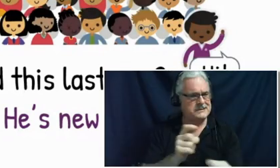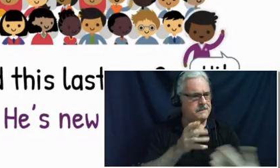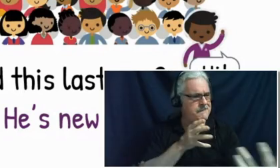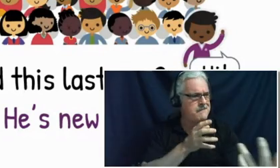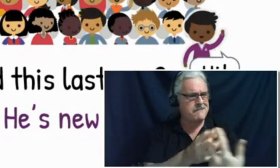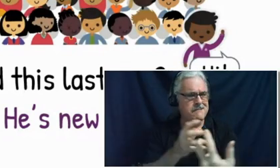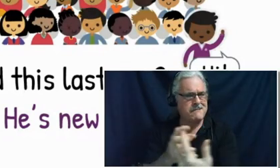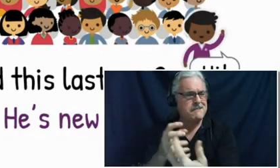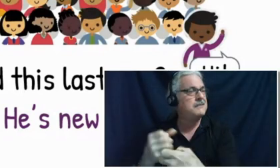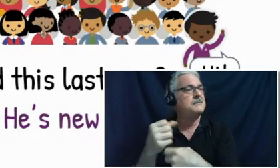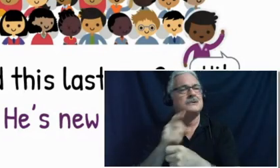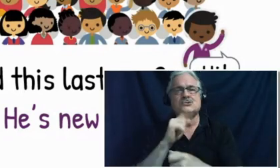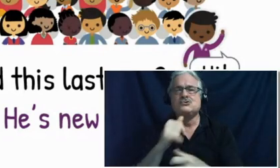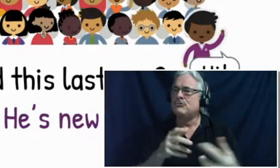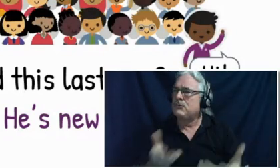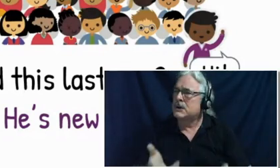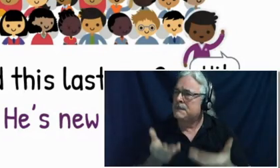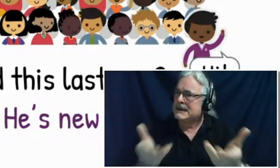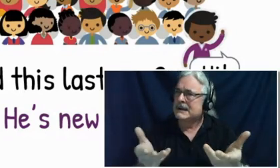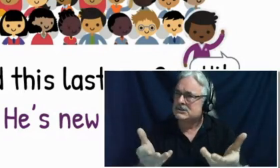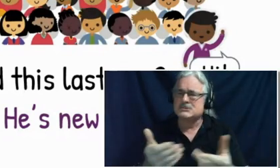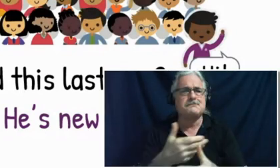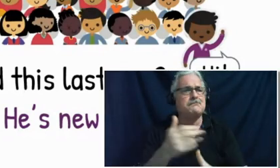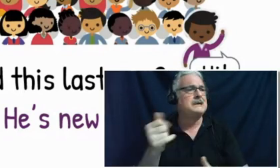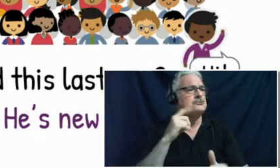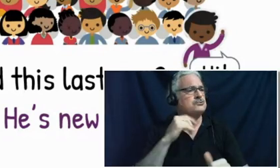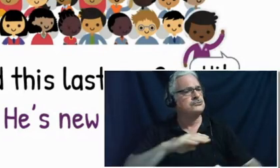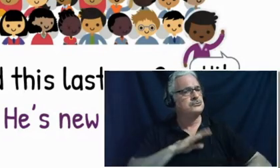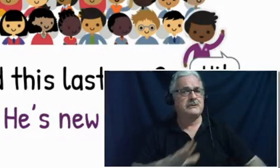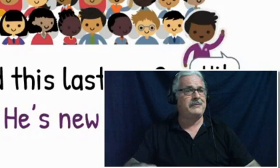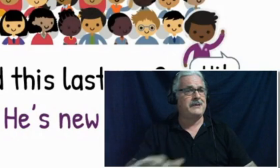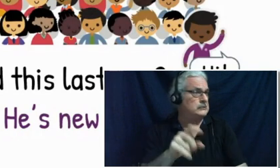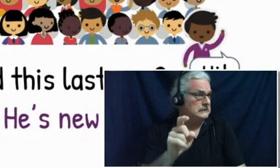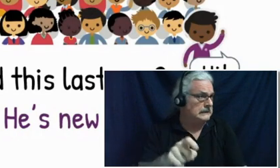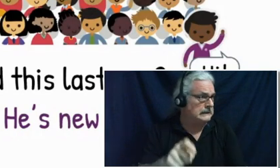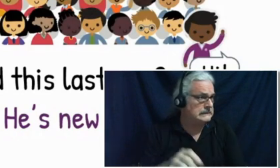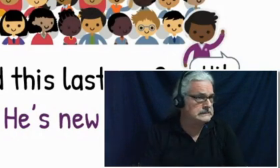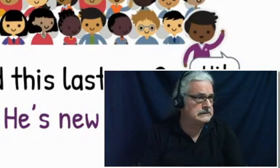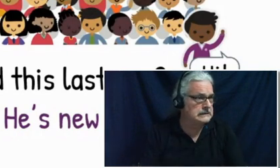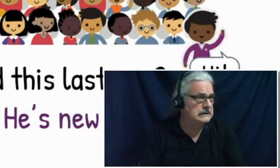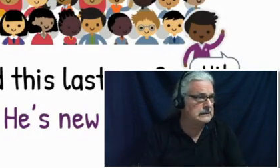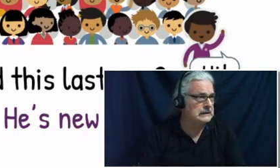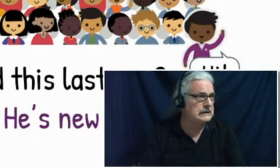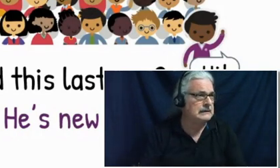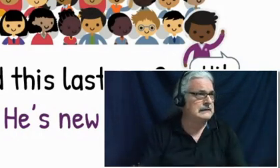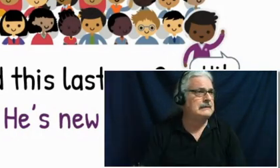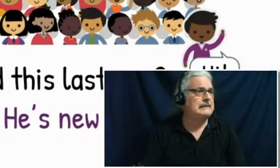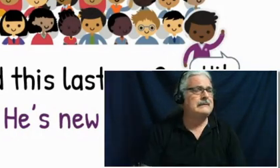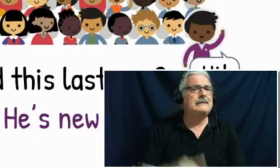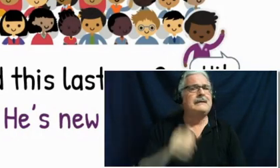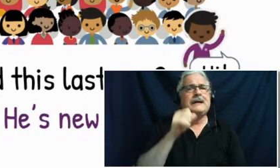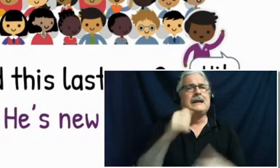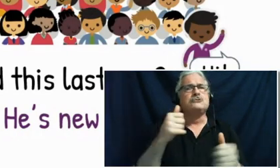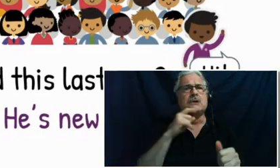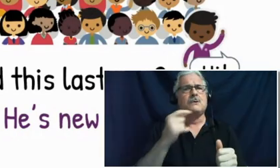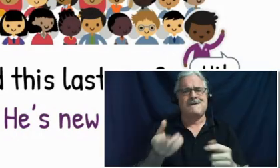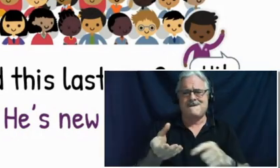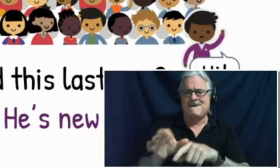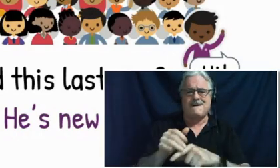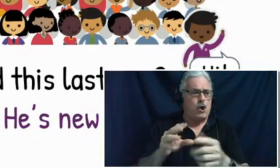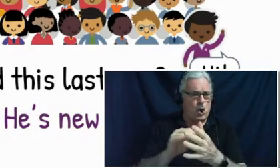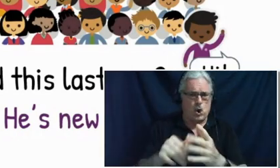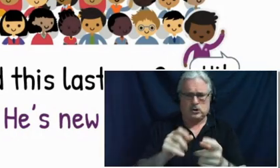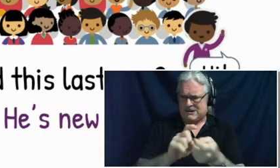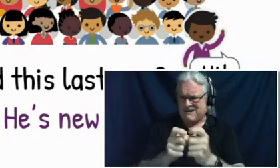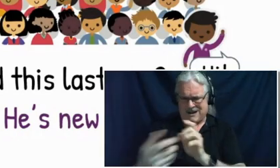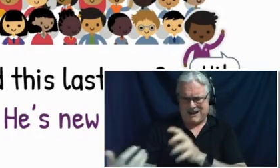aux apprenants, mettant en œuvre mettant tout en œuvre pour satisfaire leurs besoins divers. Il ne faut pas que les apprenants s'adaptent au système. Il ne